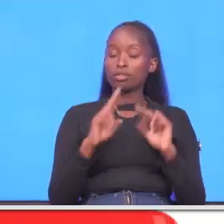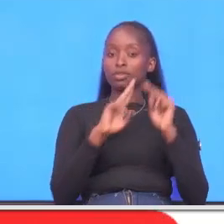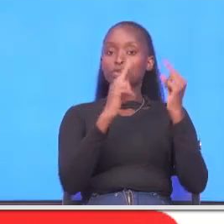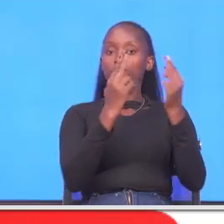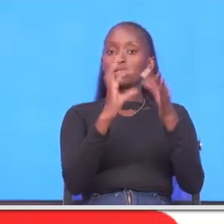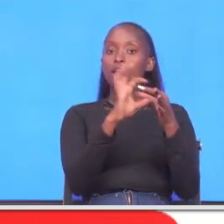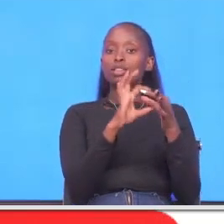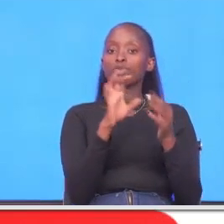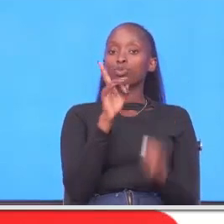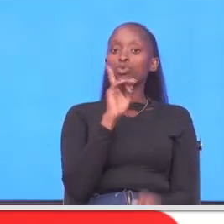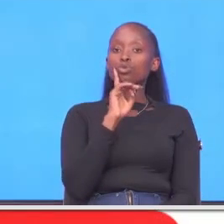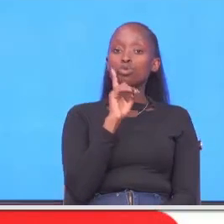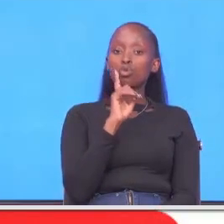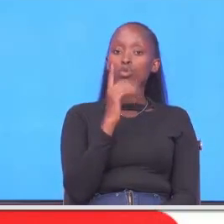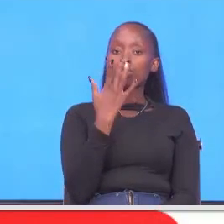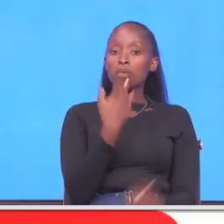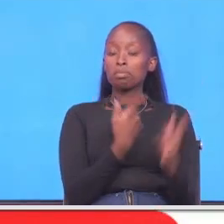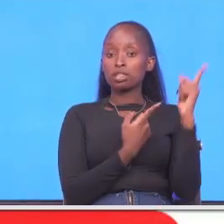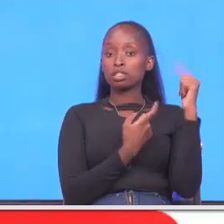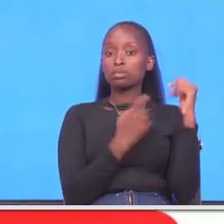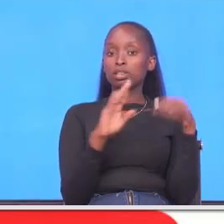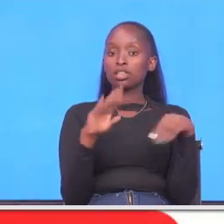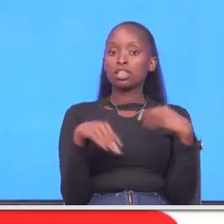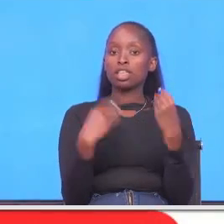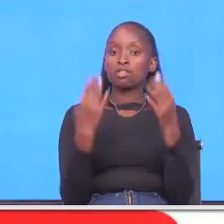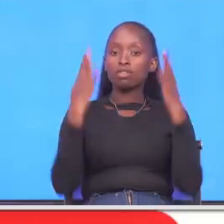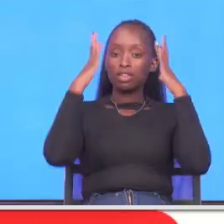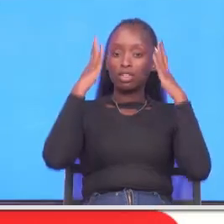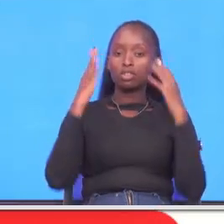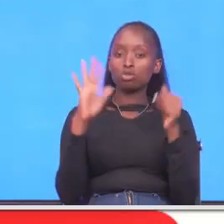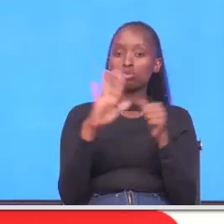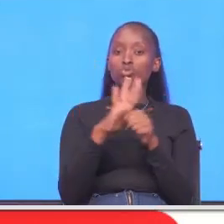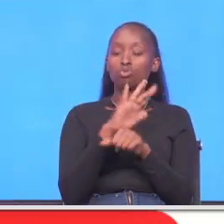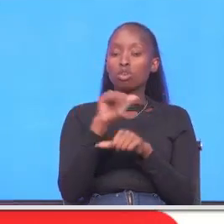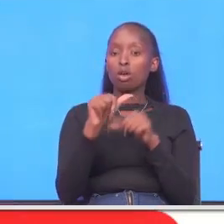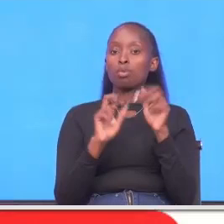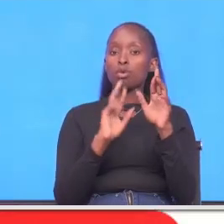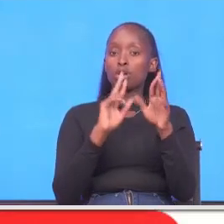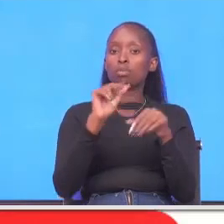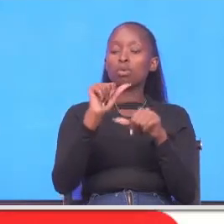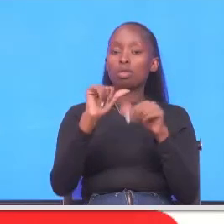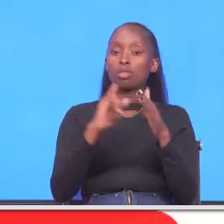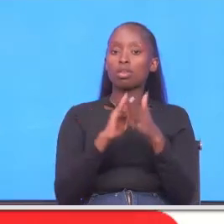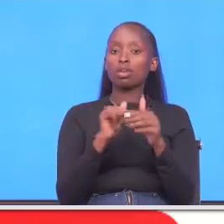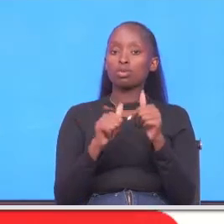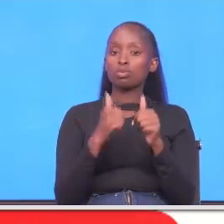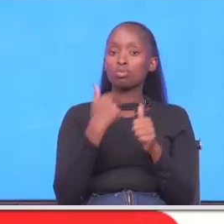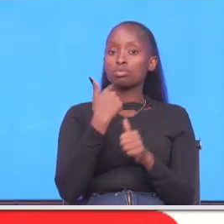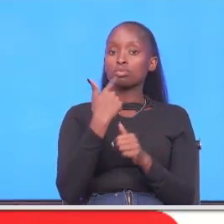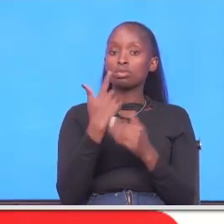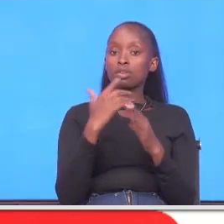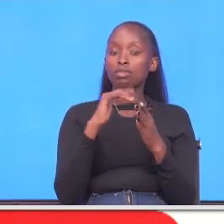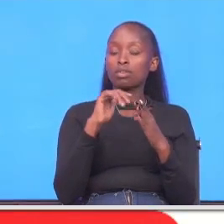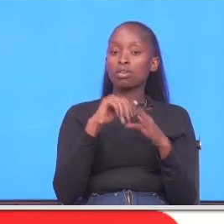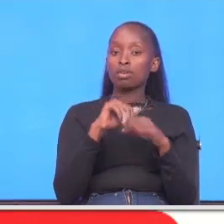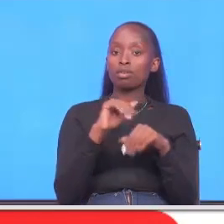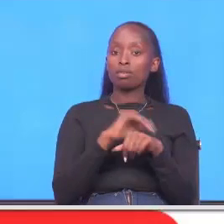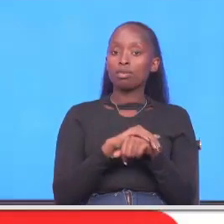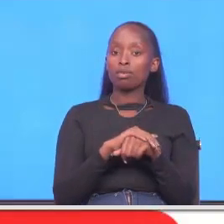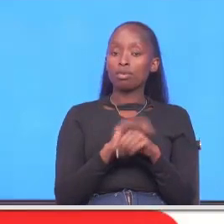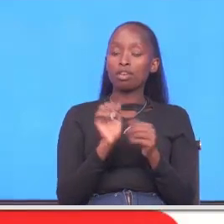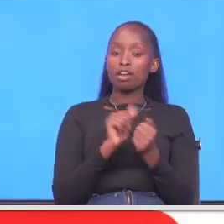Azimio hapo kesho unatarajiwa kutoa msimamo kamili kuhusu ripoti ya kamati ya maridhiano iliyozinduliwa siku ya Ijumaa. Kikao